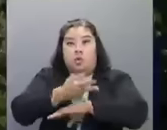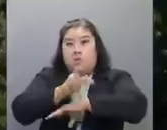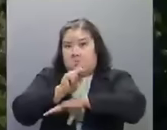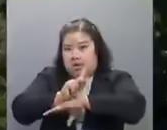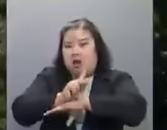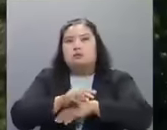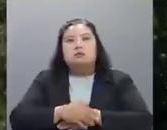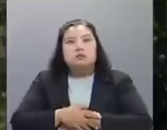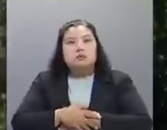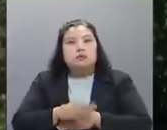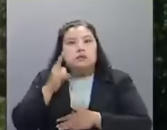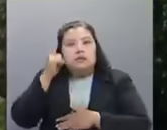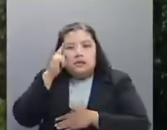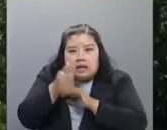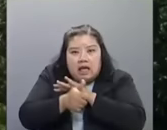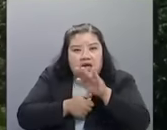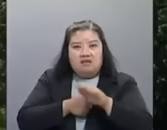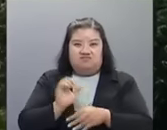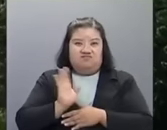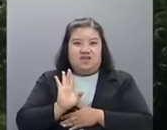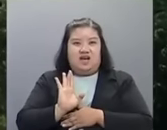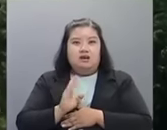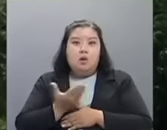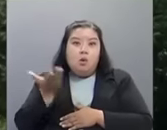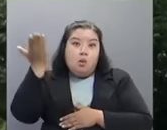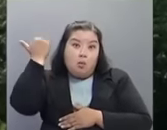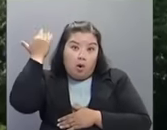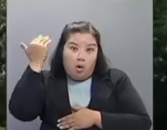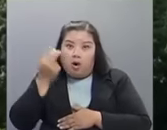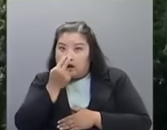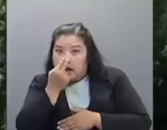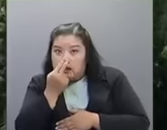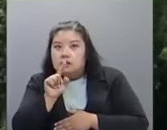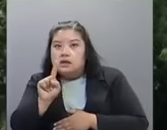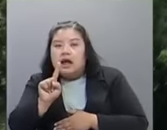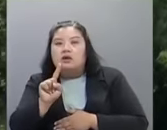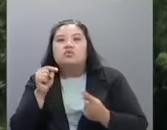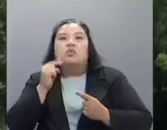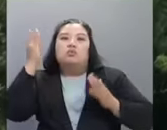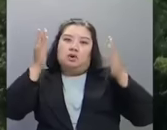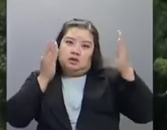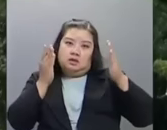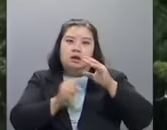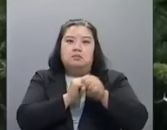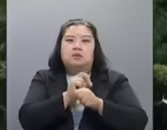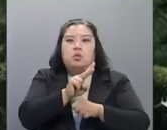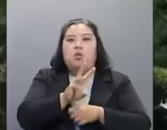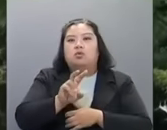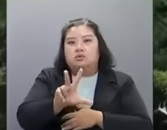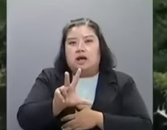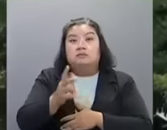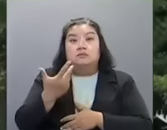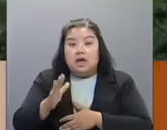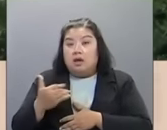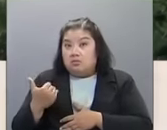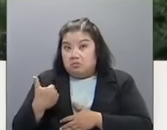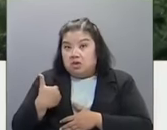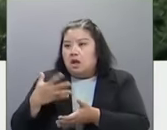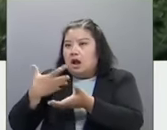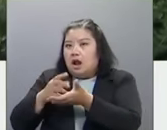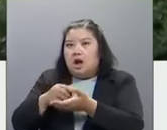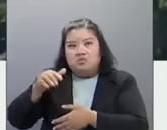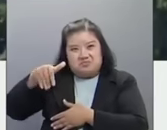ขาไม่ได้เก็บตัวสักทีเดียวนะคะเคยไปปรากฏตัวอยู่ที่มาเลเซียเมื่อปี2563โดยได้กล่าวกับนักลงทุนที่นั่นว่